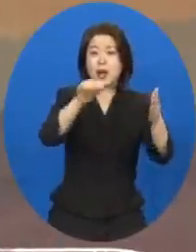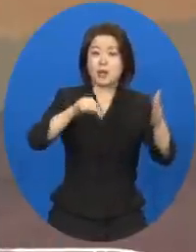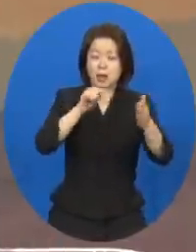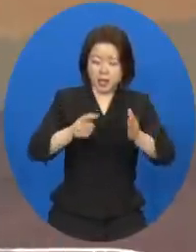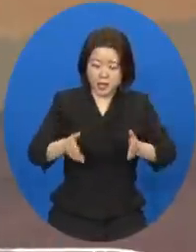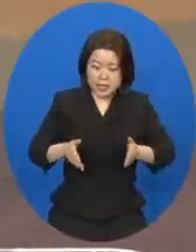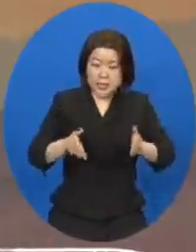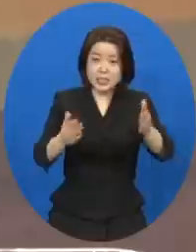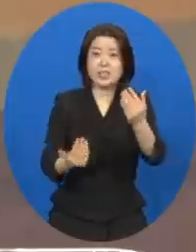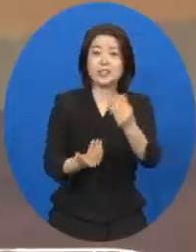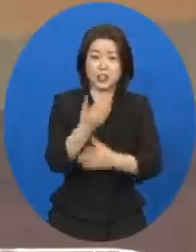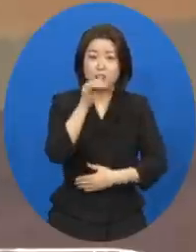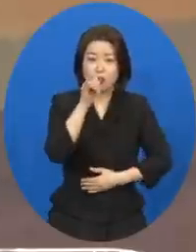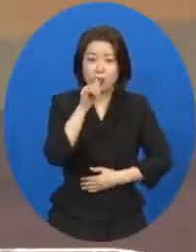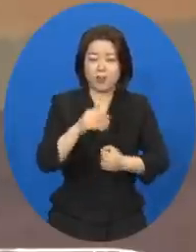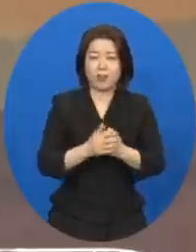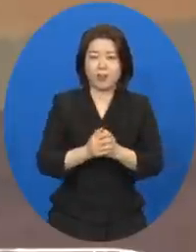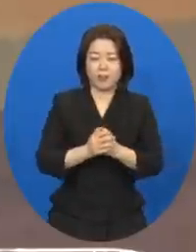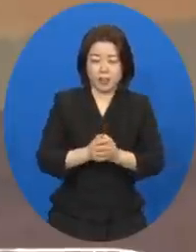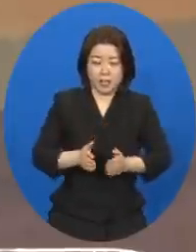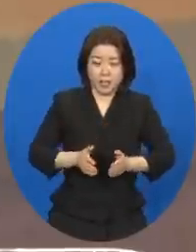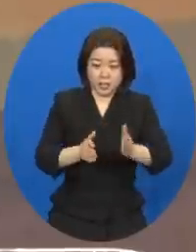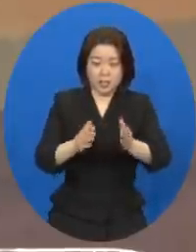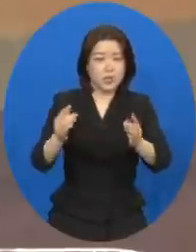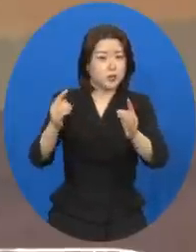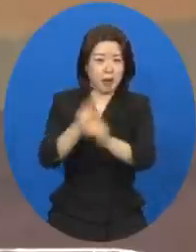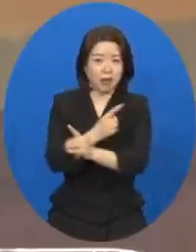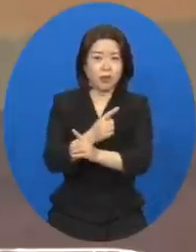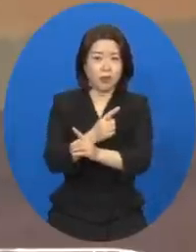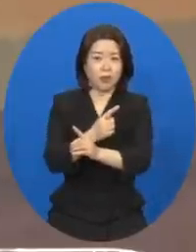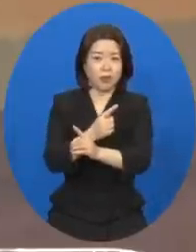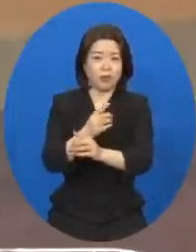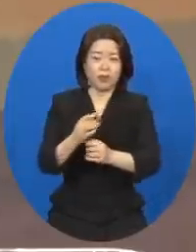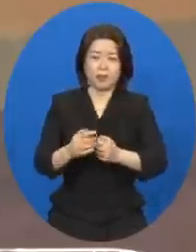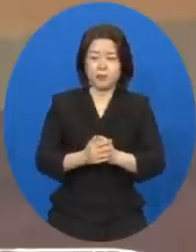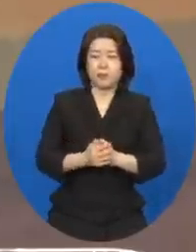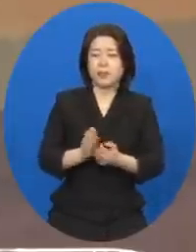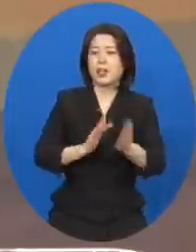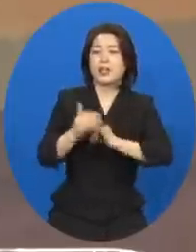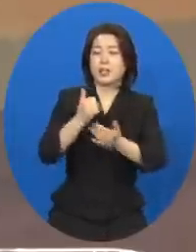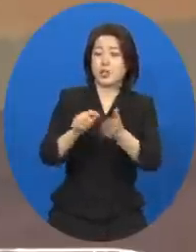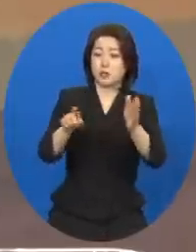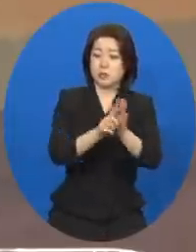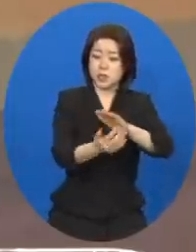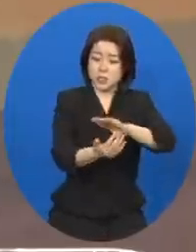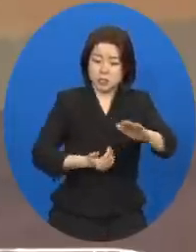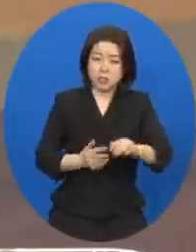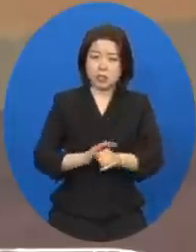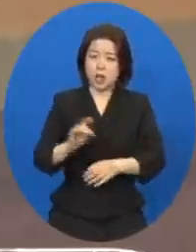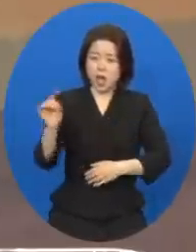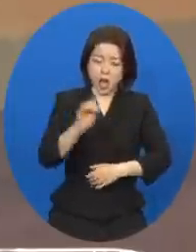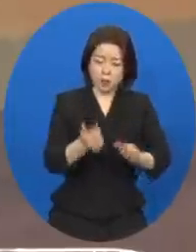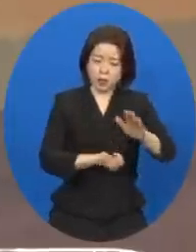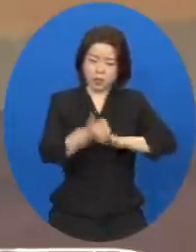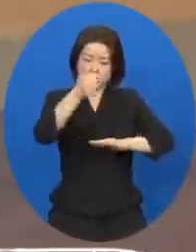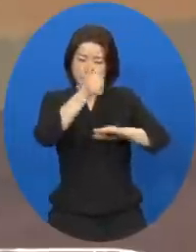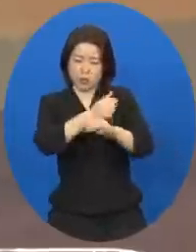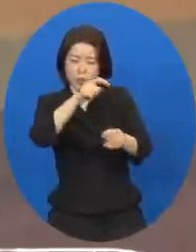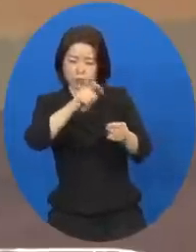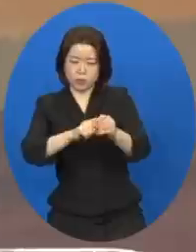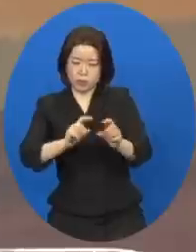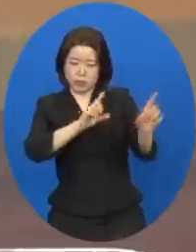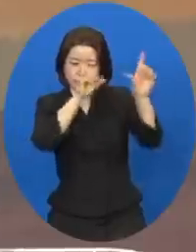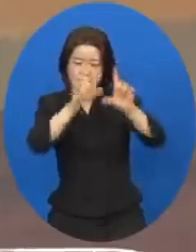생깁니다. 그래서 완전히 길이 바뀐 인생을 살게 돼요. 그러니까 예수 믿기 전에는 아무리 성공적인 삶을 산 것